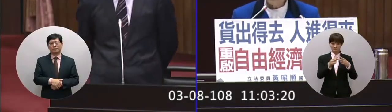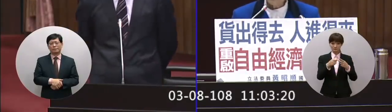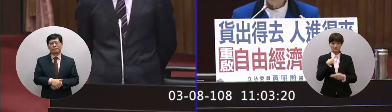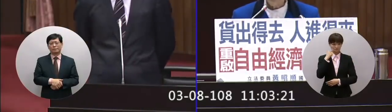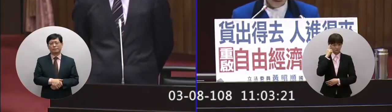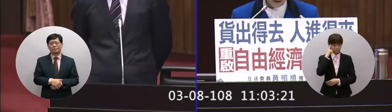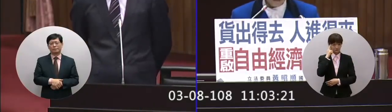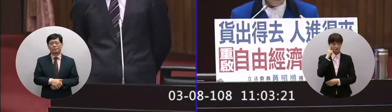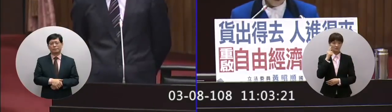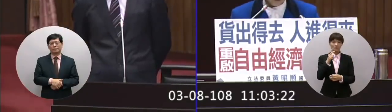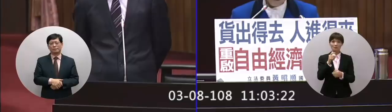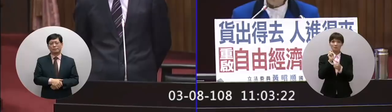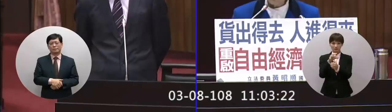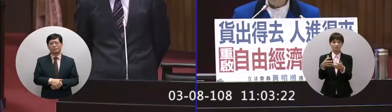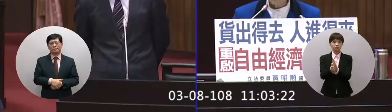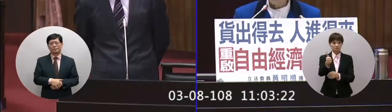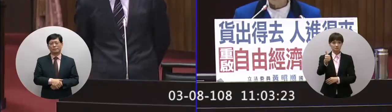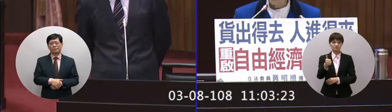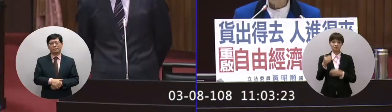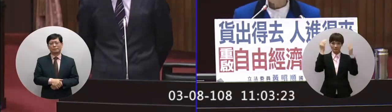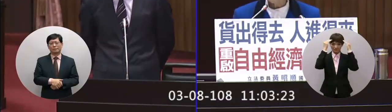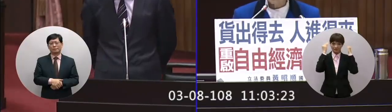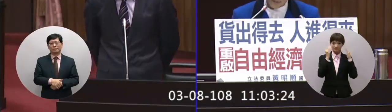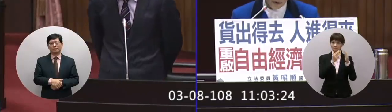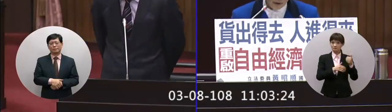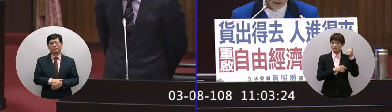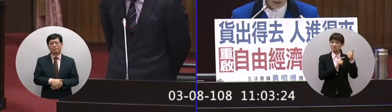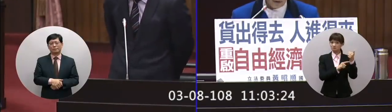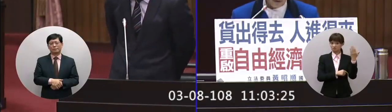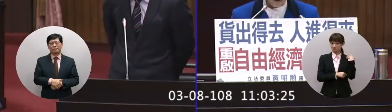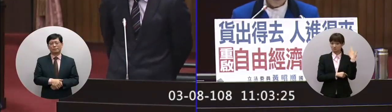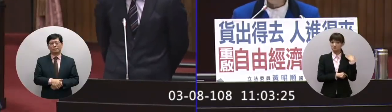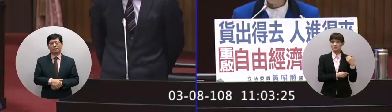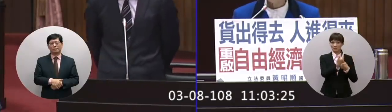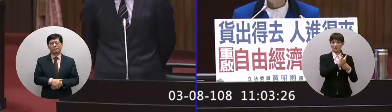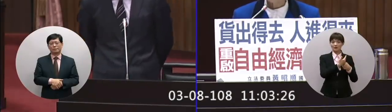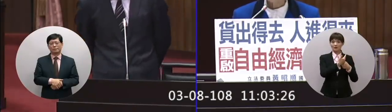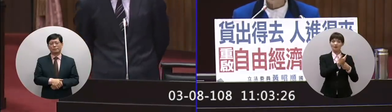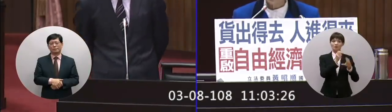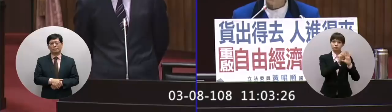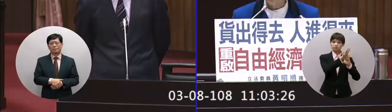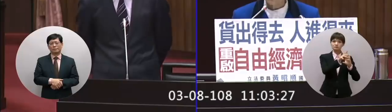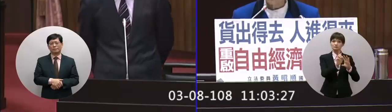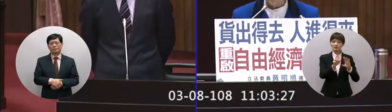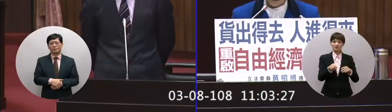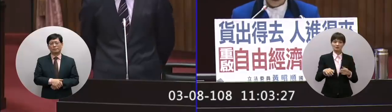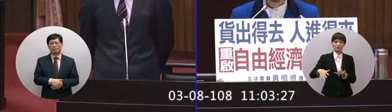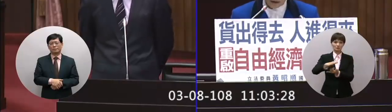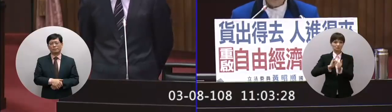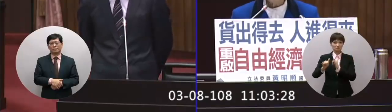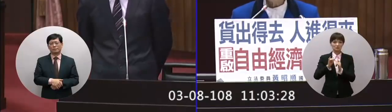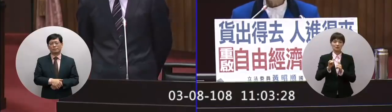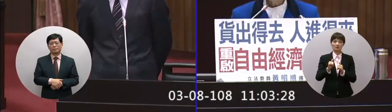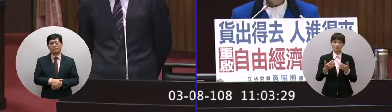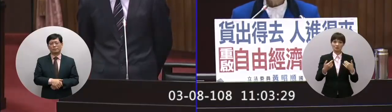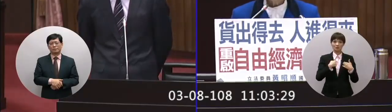要特别跟部长讲，韩国瑜前一段时间直播的时候，他说全台湾都欠高雄，